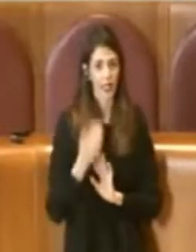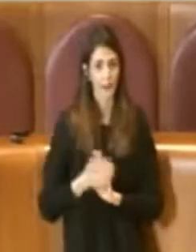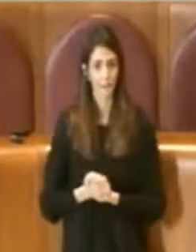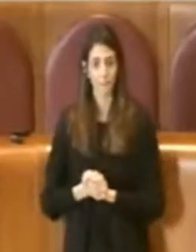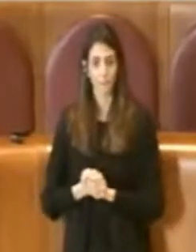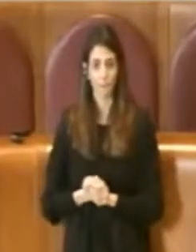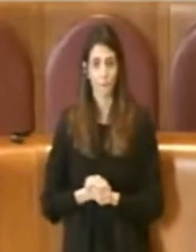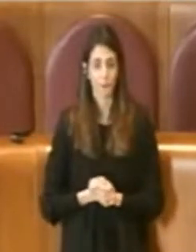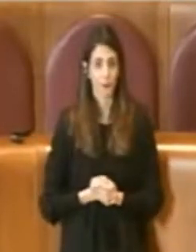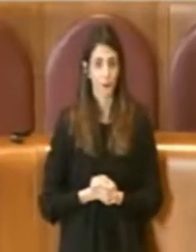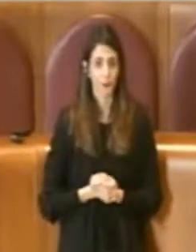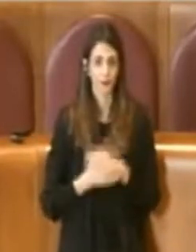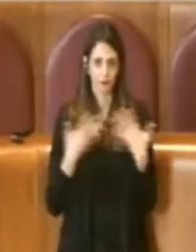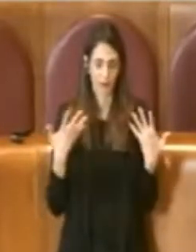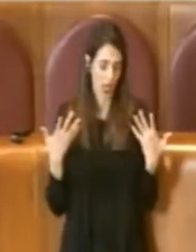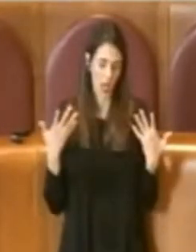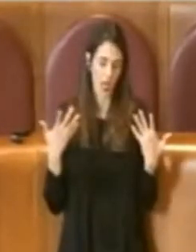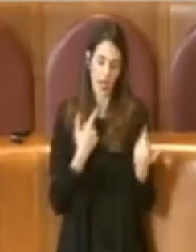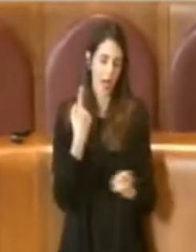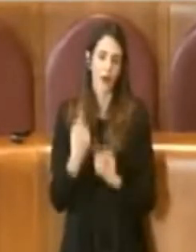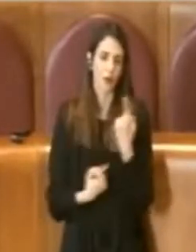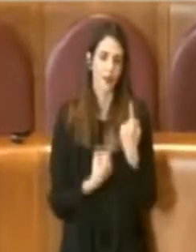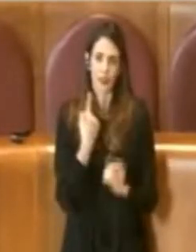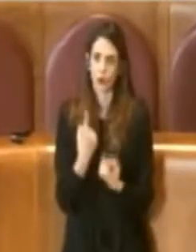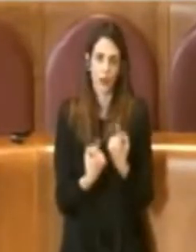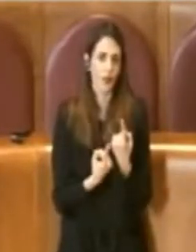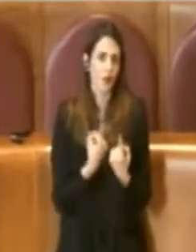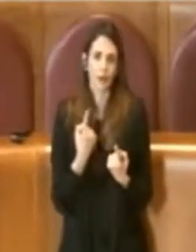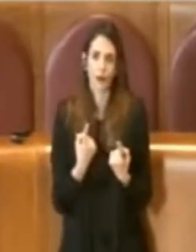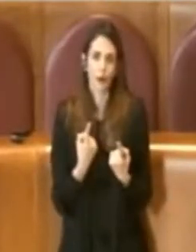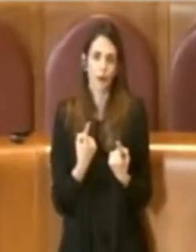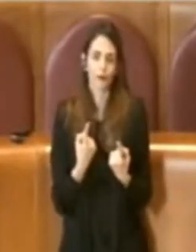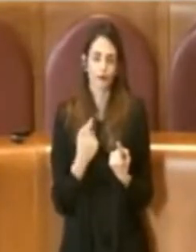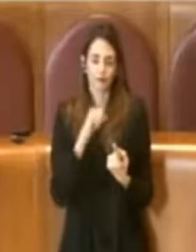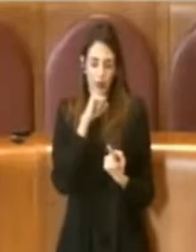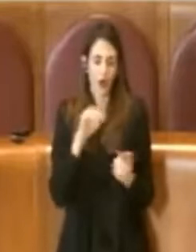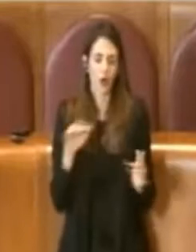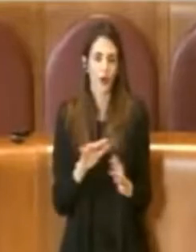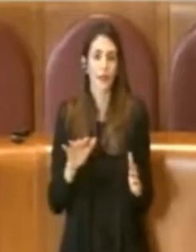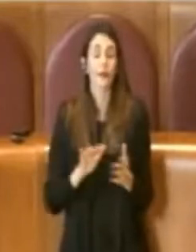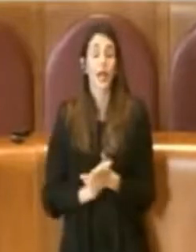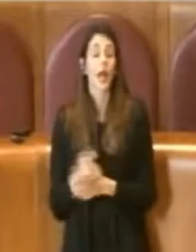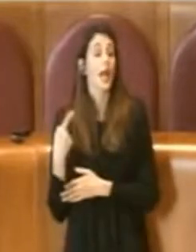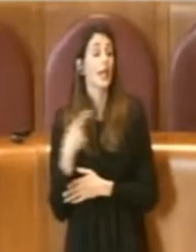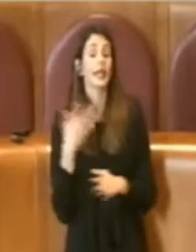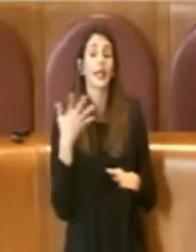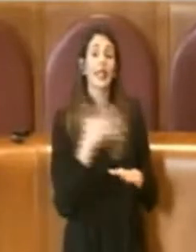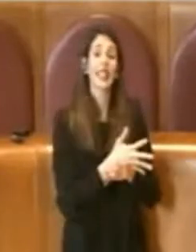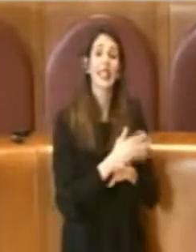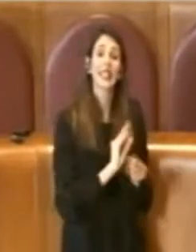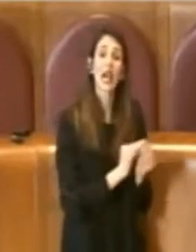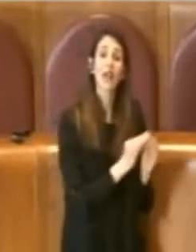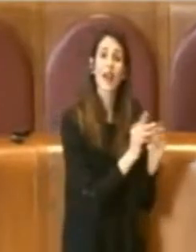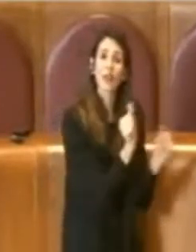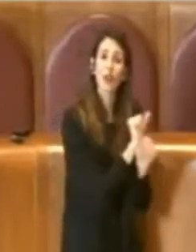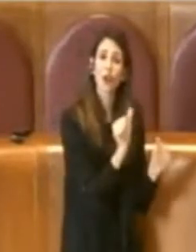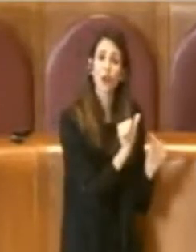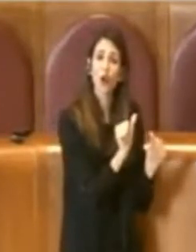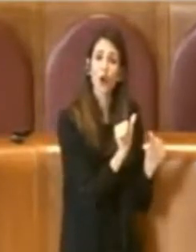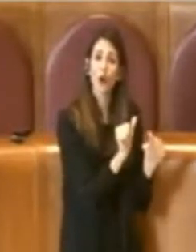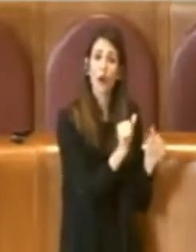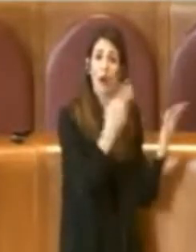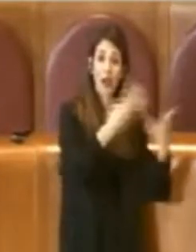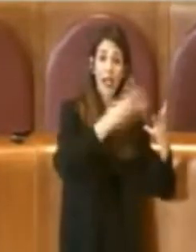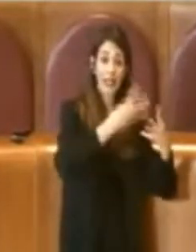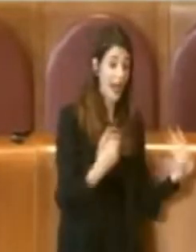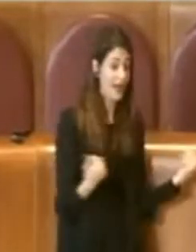deperite ai massimi livelli, e quindi l'intervento è un intervento che non è solo di sostituzione di caldaia, ma